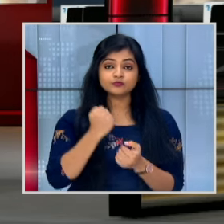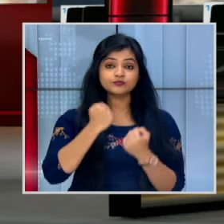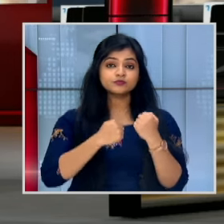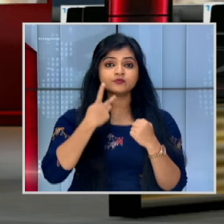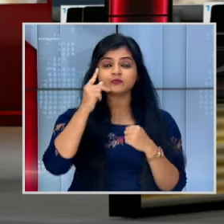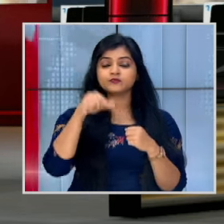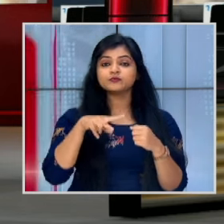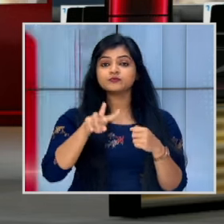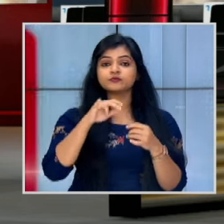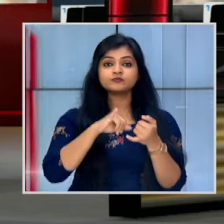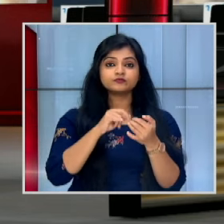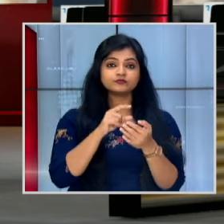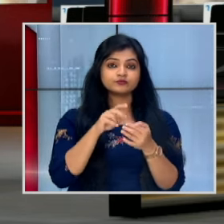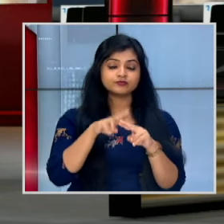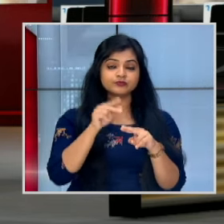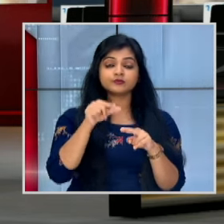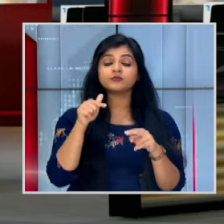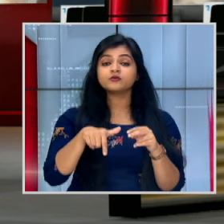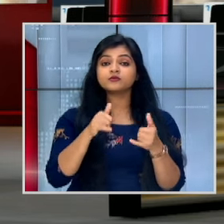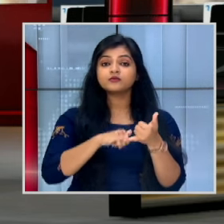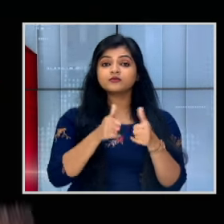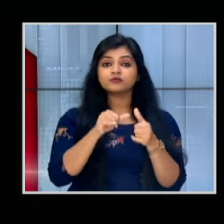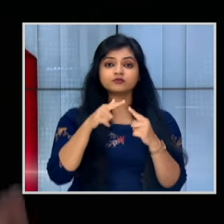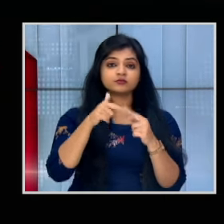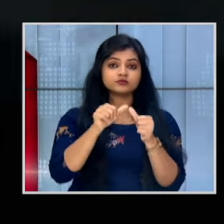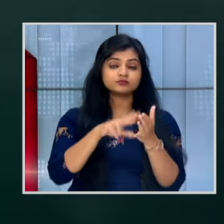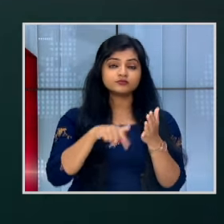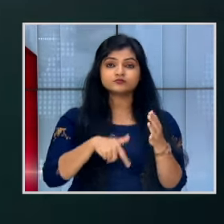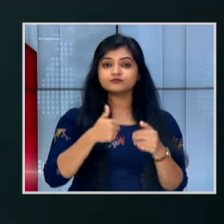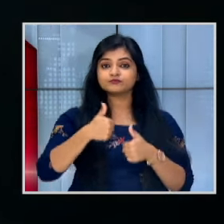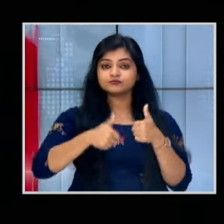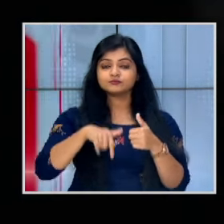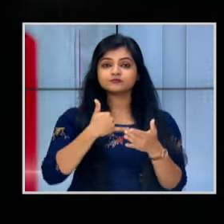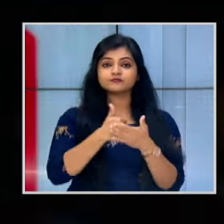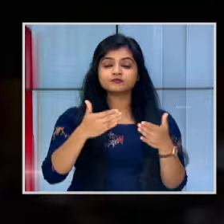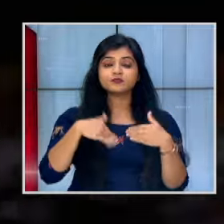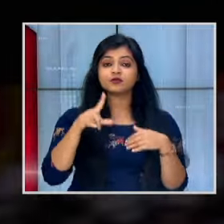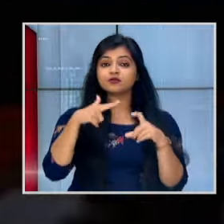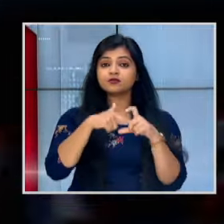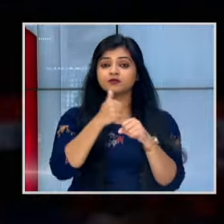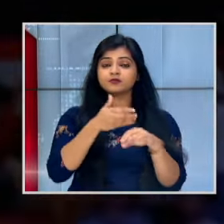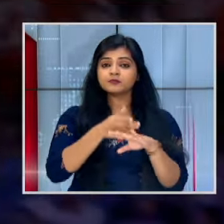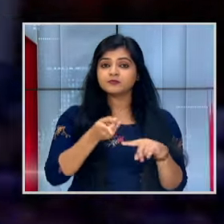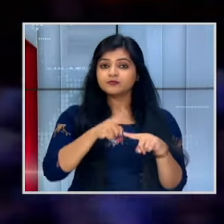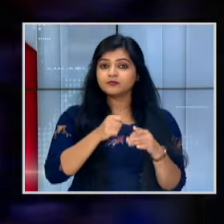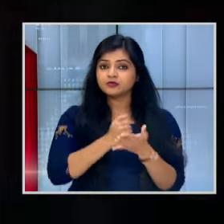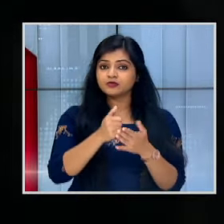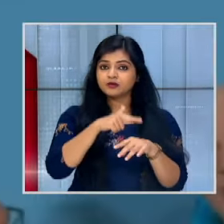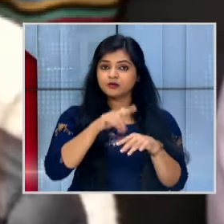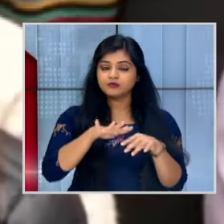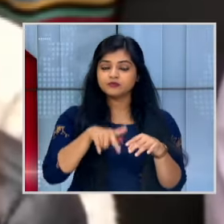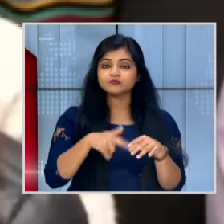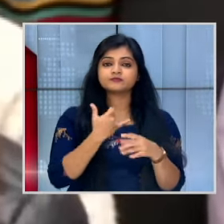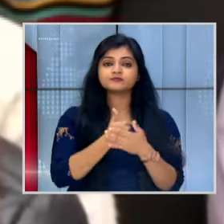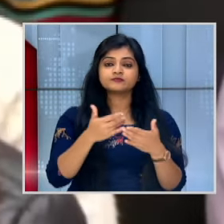ഗുസ്തി താരം വിനേഷ് ഫോഗട്ട് ഏഷ്യൻ ഗെയിംസിൽ നിന്ന് പിന്മാറി. പരിശീലനത്തിനിടെ ഇടത് കാൽമുട്ടിന് പരുക്കേറ്റതാണ് പിന്മാറാൻ കാരണം. സമൂഹ മാധ്യമത്തിലൂടെ